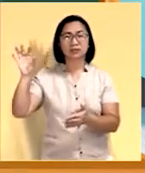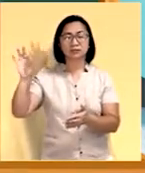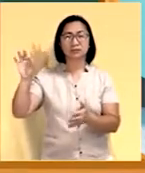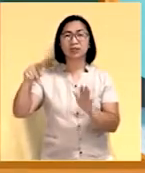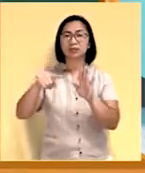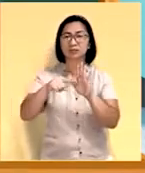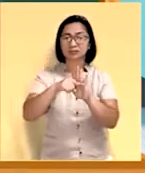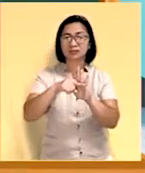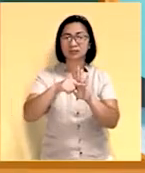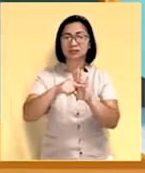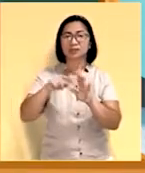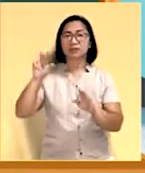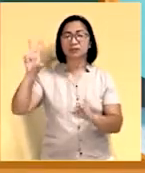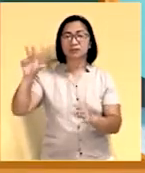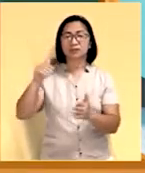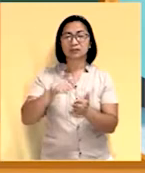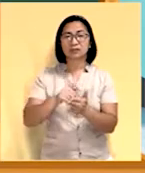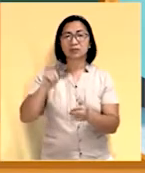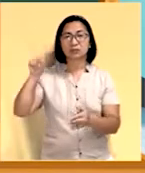4,389 minus